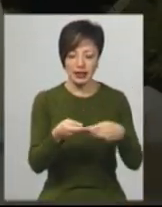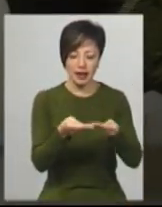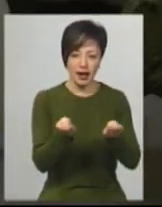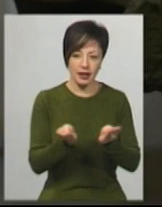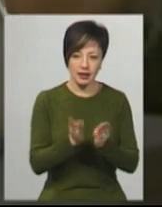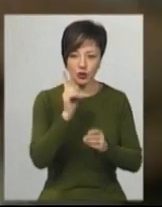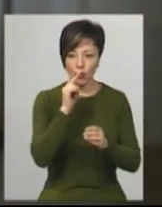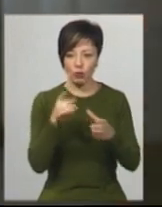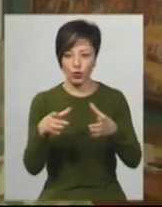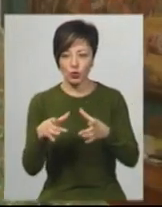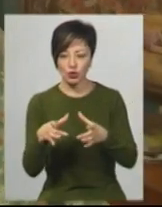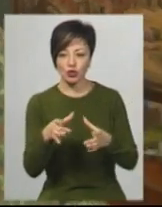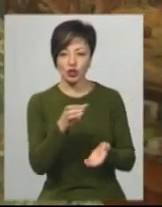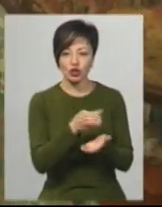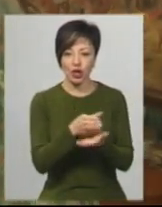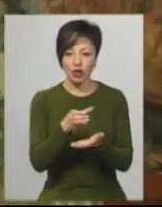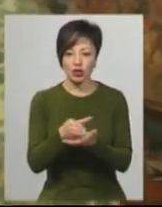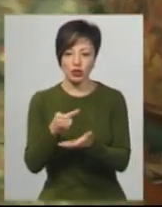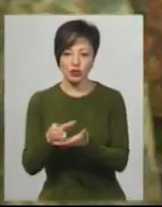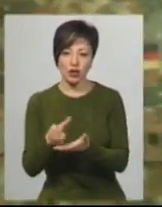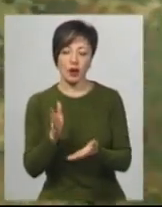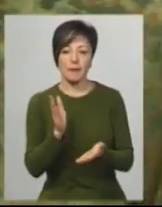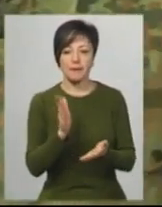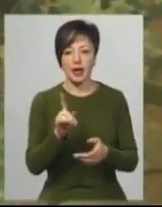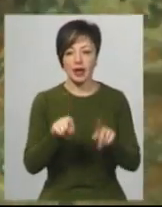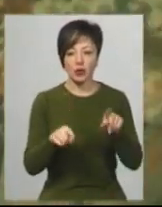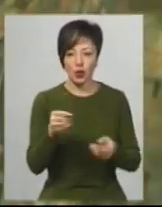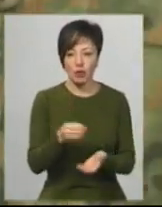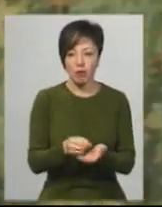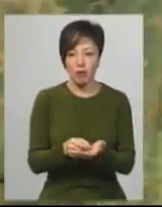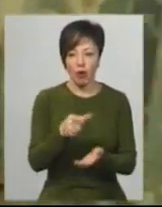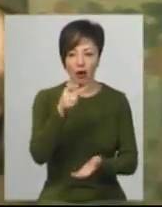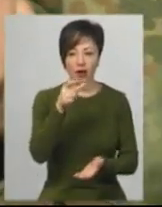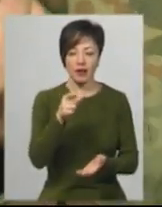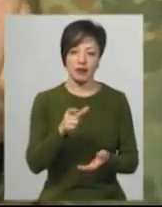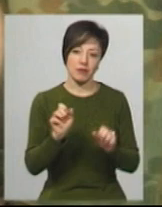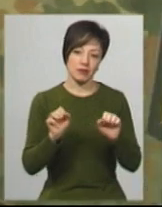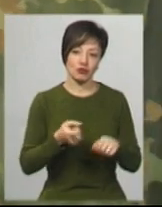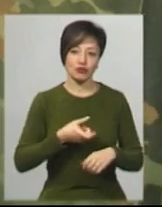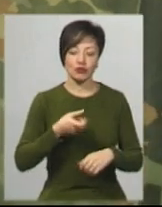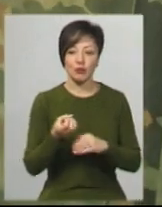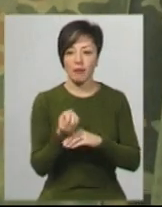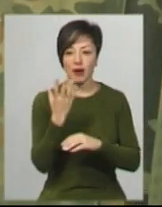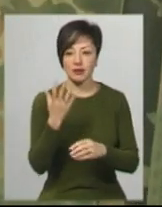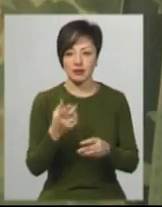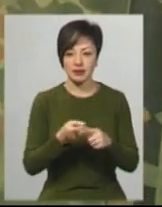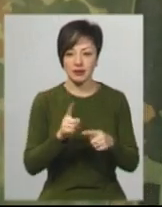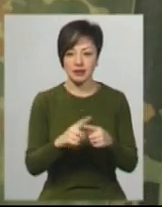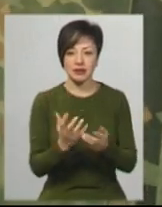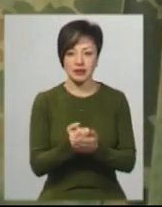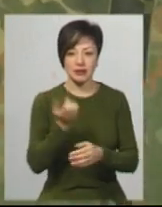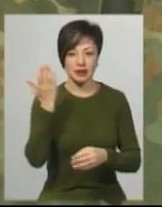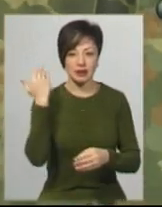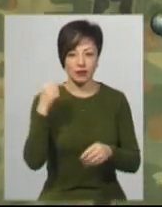і чашечок. От маємо іноді бокали, до вина, звичайно, щоб пити шампанське, бо шампанське знаходили пляшки шампанського раніше